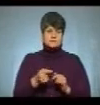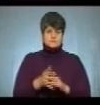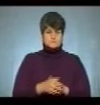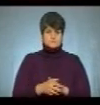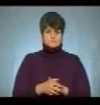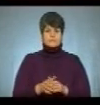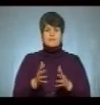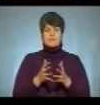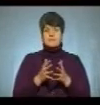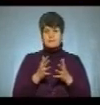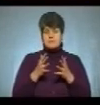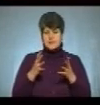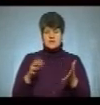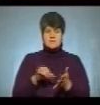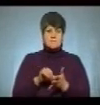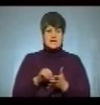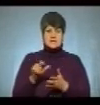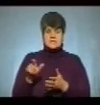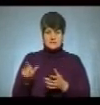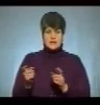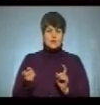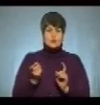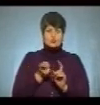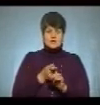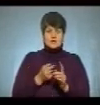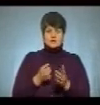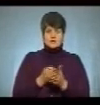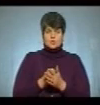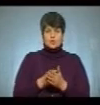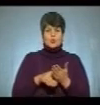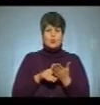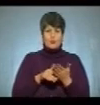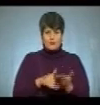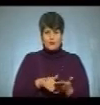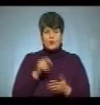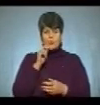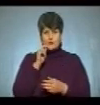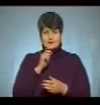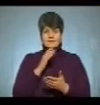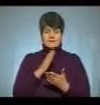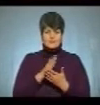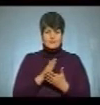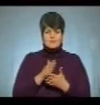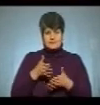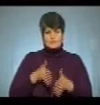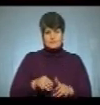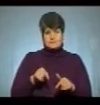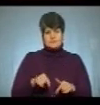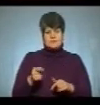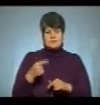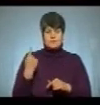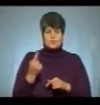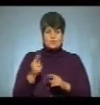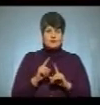Більшість – це представників, які долучаються до допомоги Україні, є виходцями з Тернопільської області,